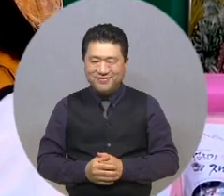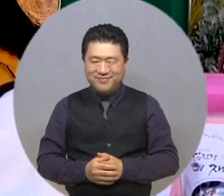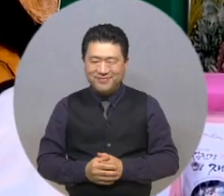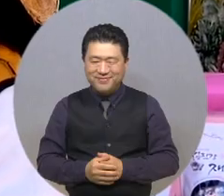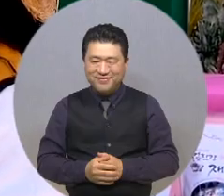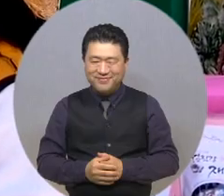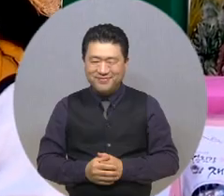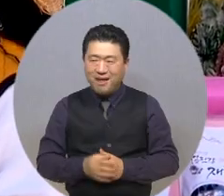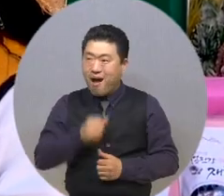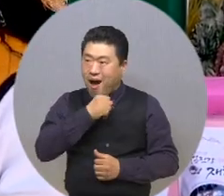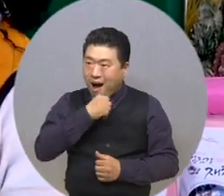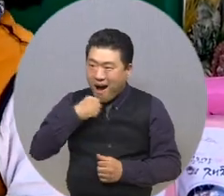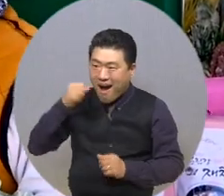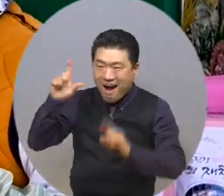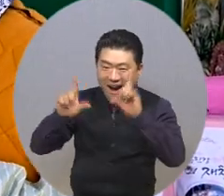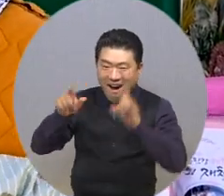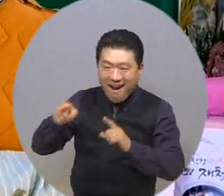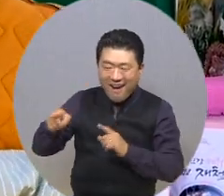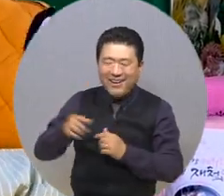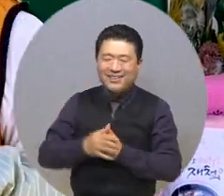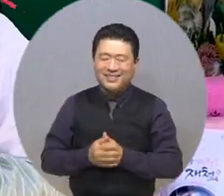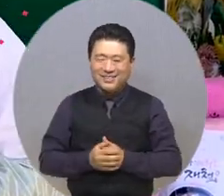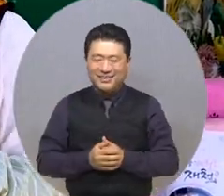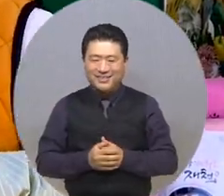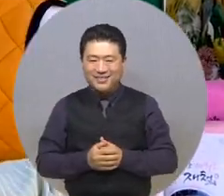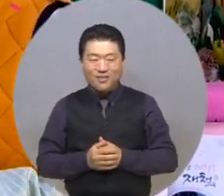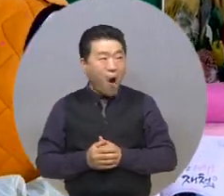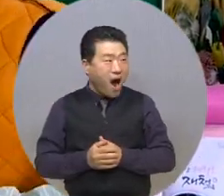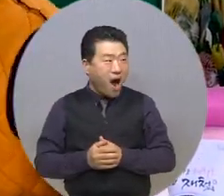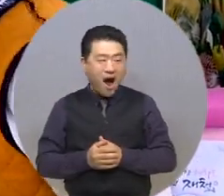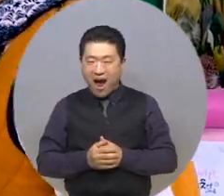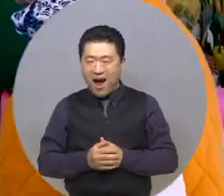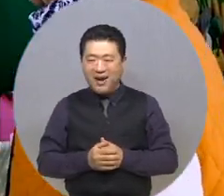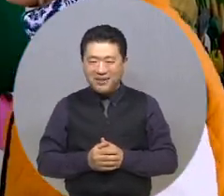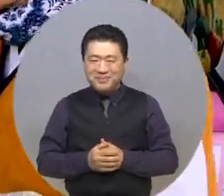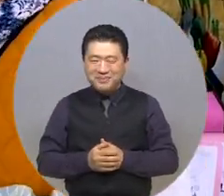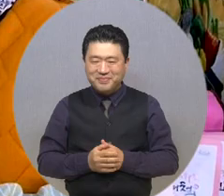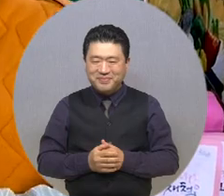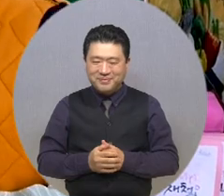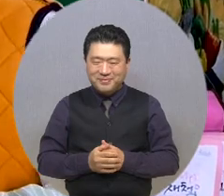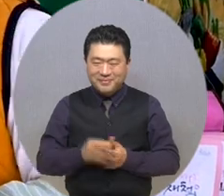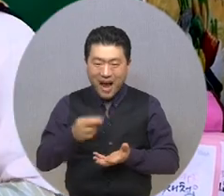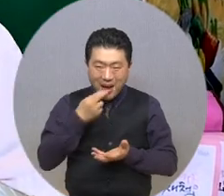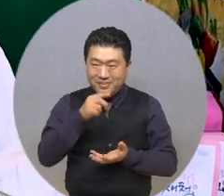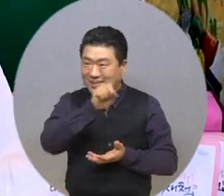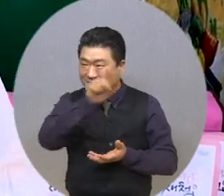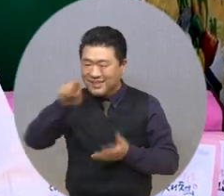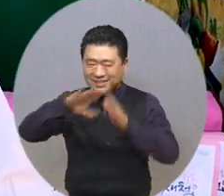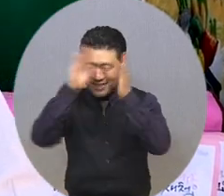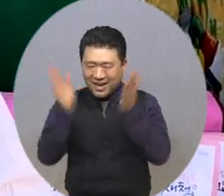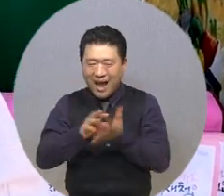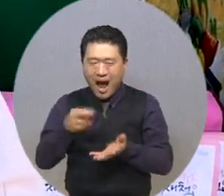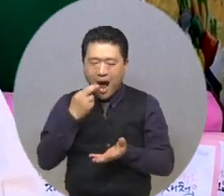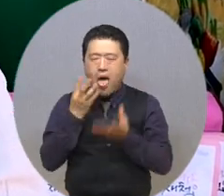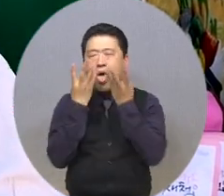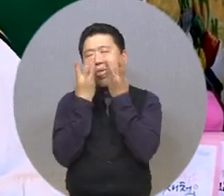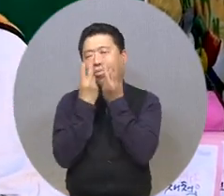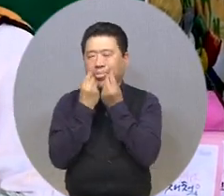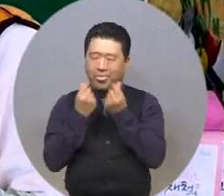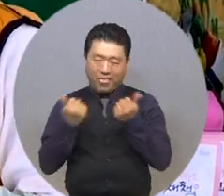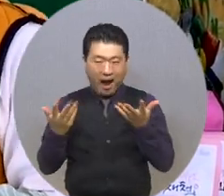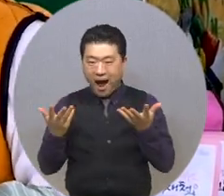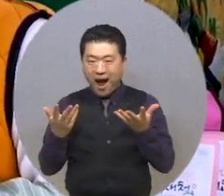넣어가지고. 진짜 맛있게 먹네. 와, 안 들리고 맛있네. No. 맛있어요? 입에서 녹아요, 녹아.